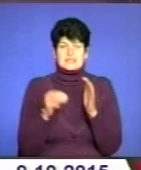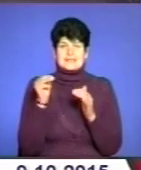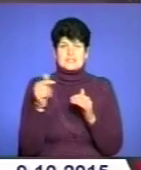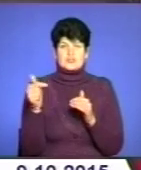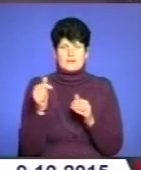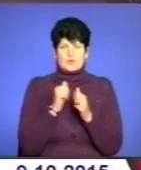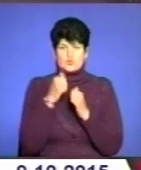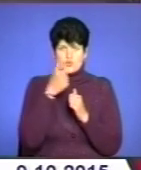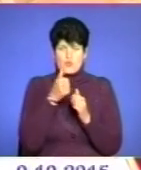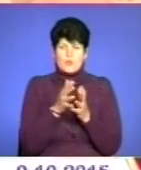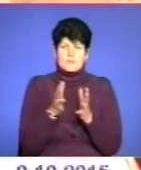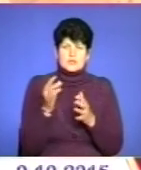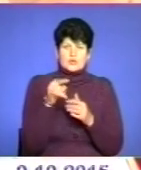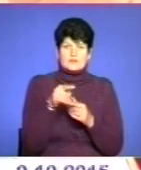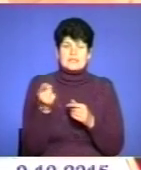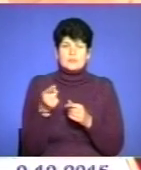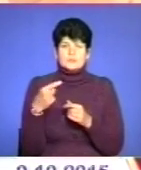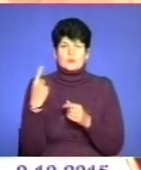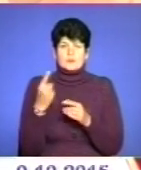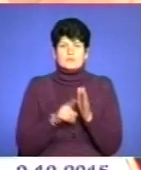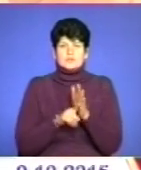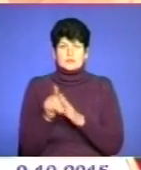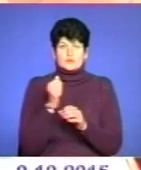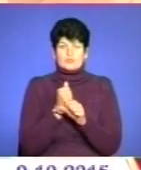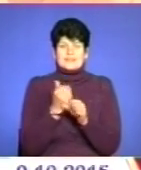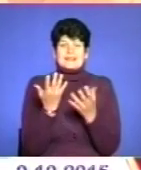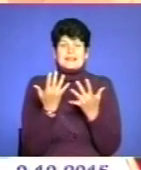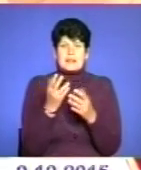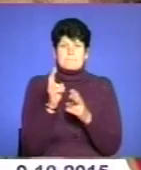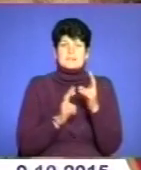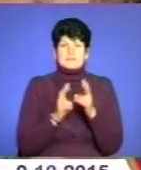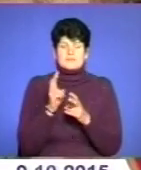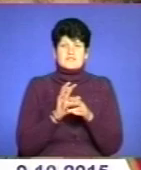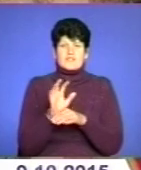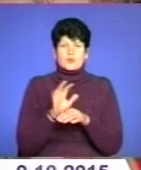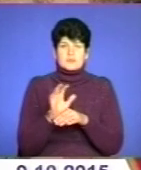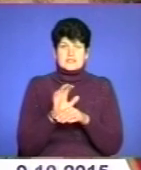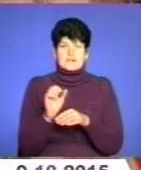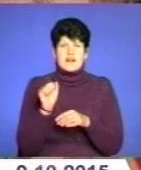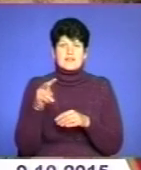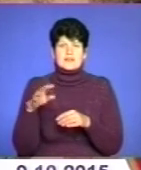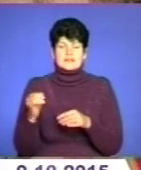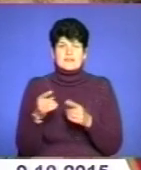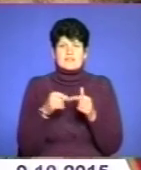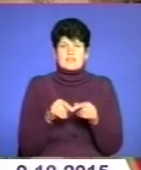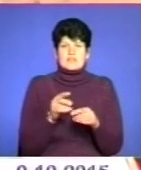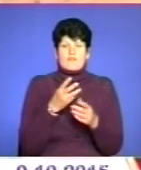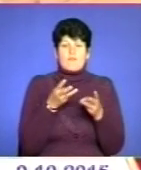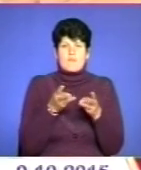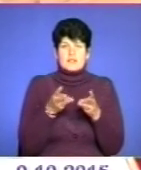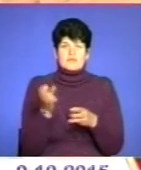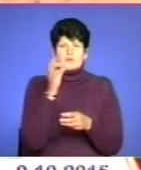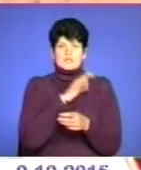щороку. Більше того, на Тернопільщині запустили роботу кілька підприємств з виробництва альтернативних видів палива.